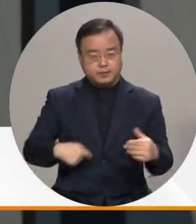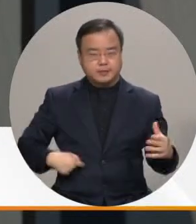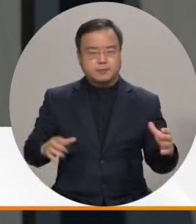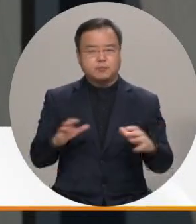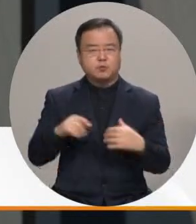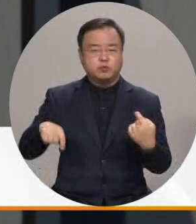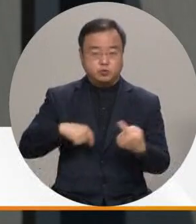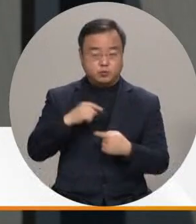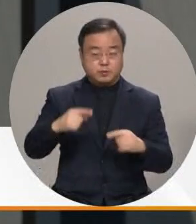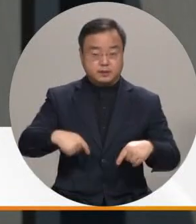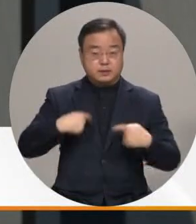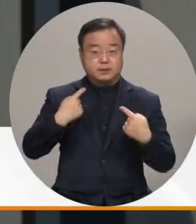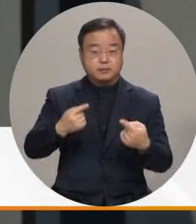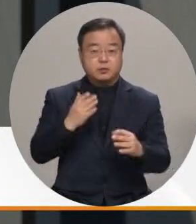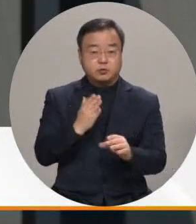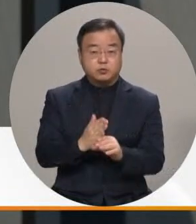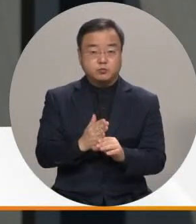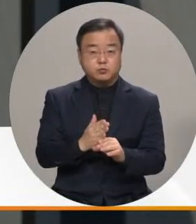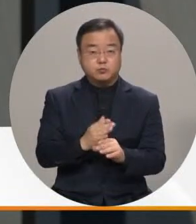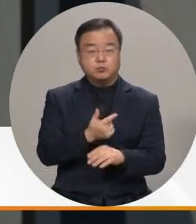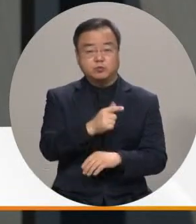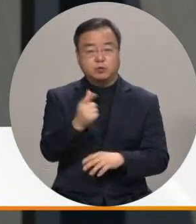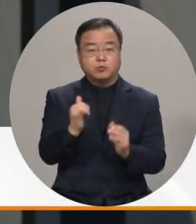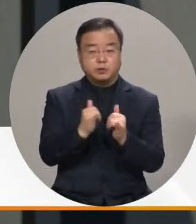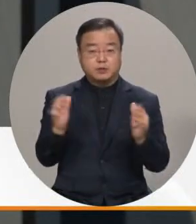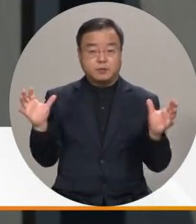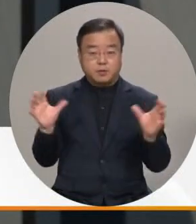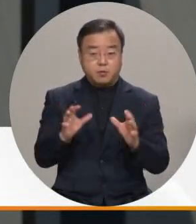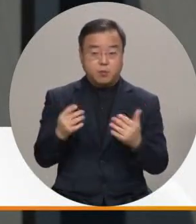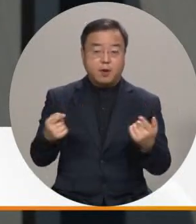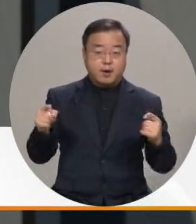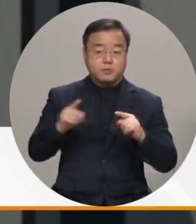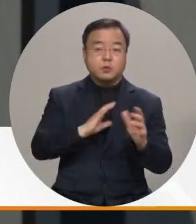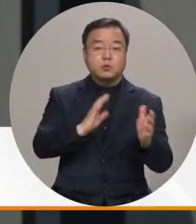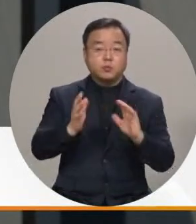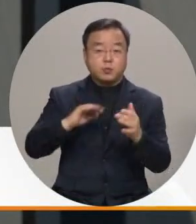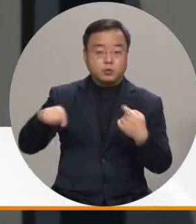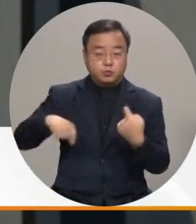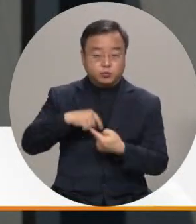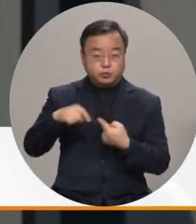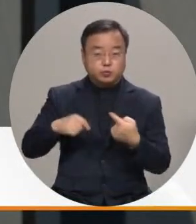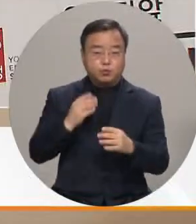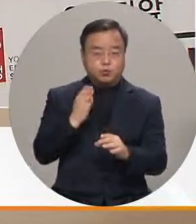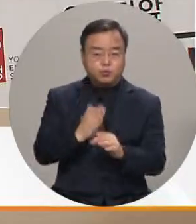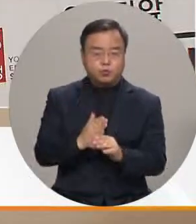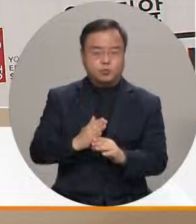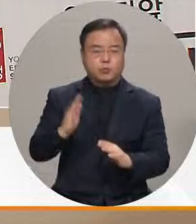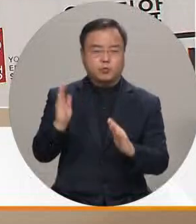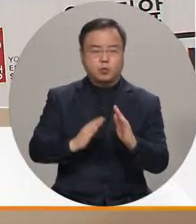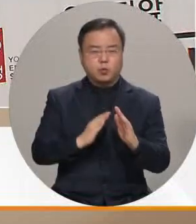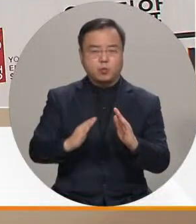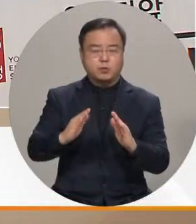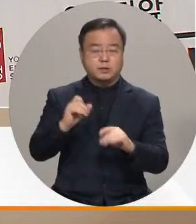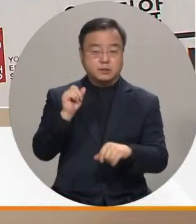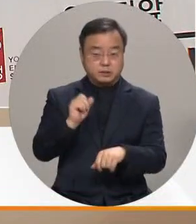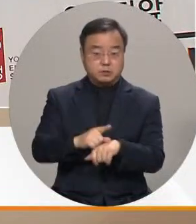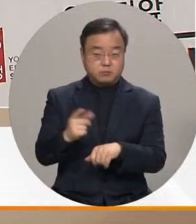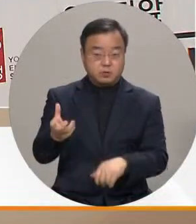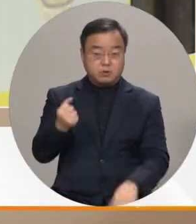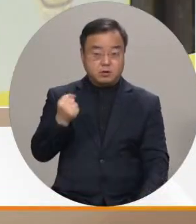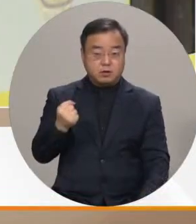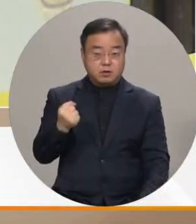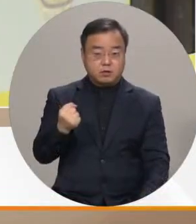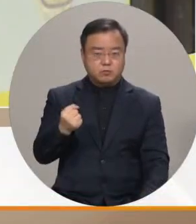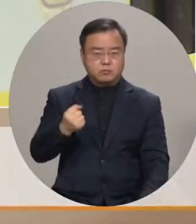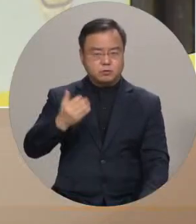참여하는 형태입니다 여럿이 모여서 이제 함께 논의하고 운영하기 때문에 공적인 성격을 뛸 수밖에 없고 그리고